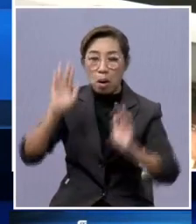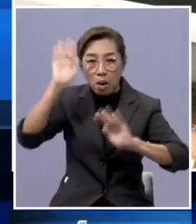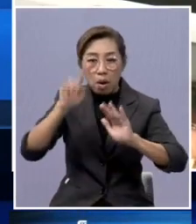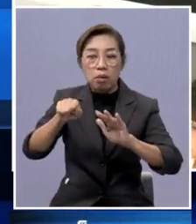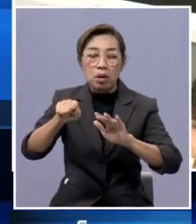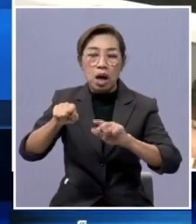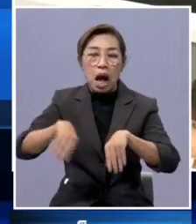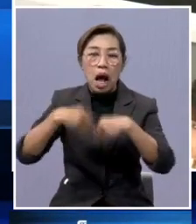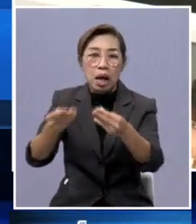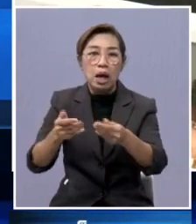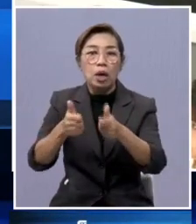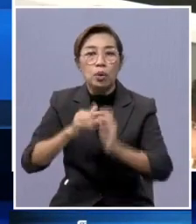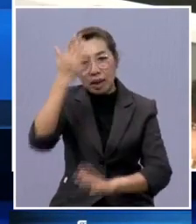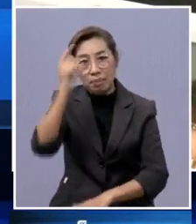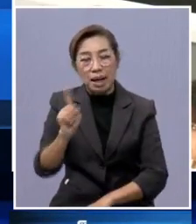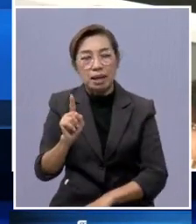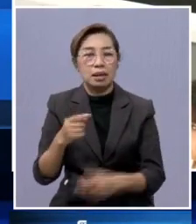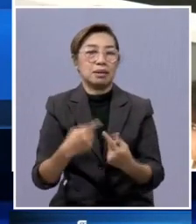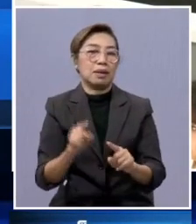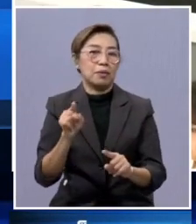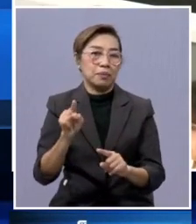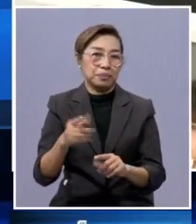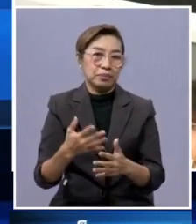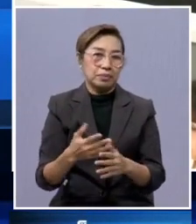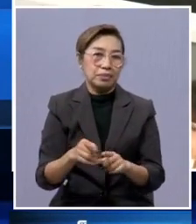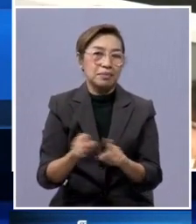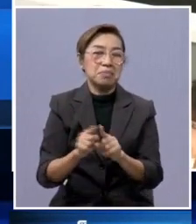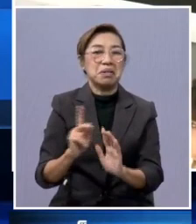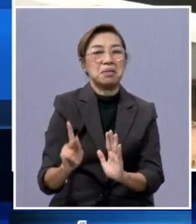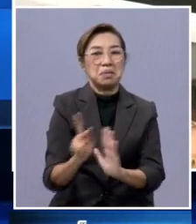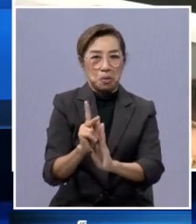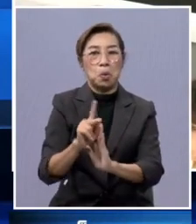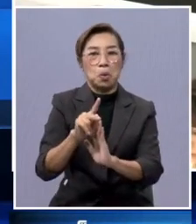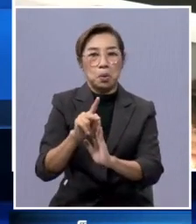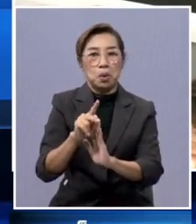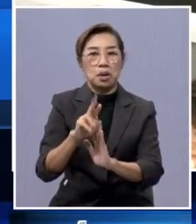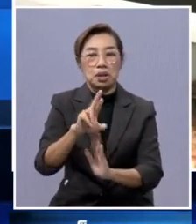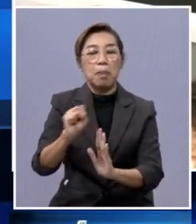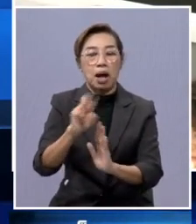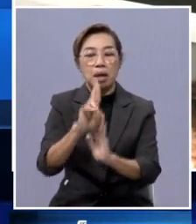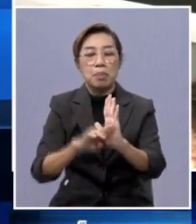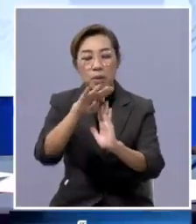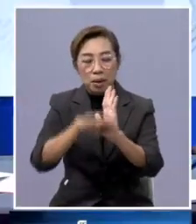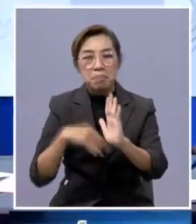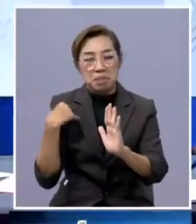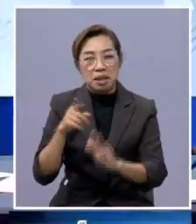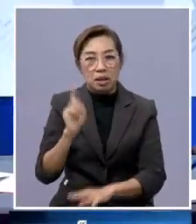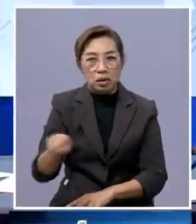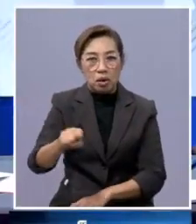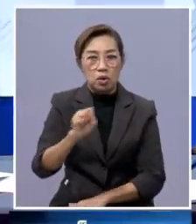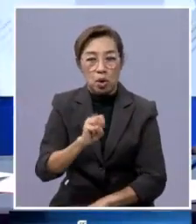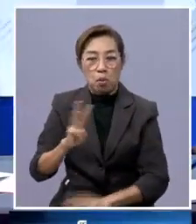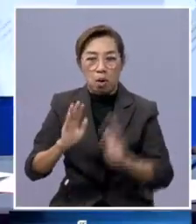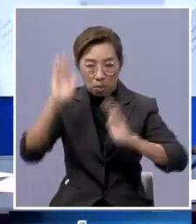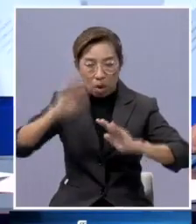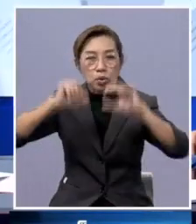อนุญาตแบบนี้แต่เหตุผลก็คือมันเป็นสิ่งที่ระบุไว้ในกระบวนการของรัฐสภาด้วยซึ่งจำเป็นต้องให้สวมี